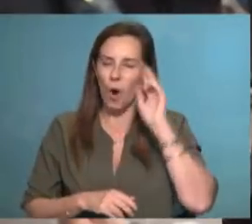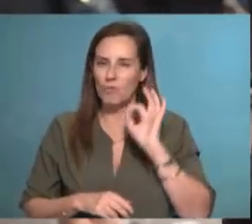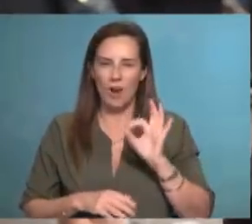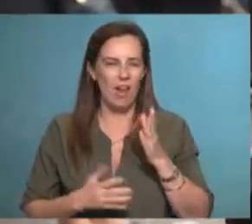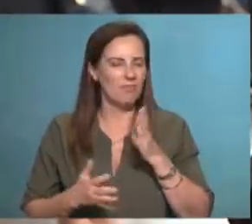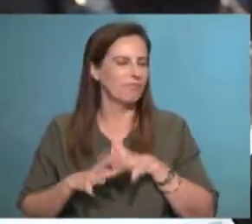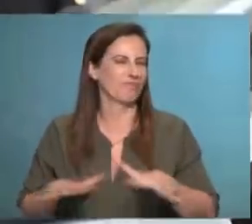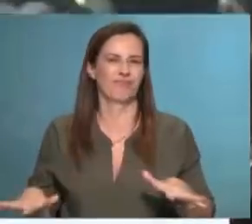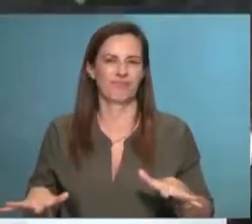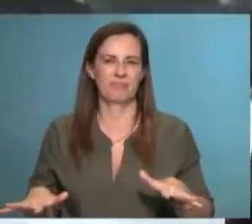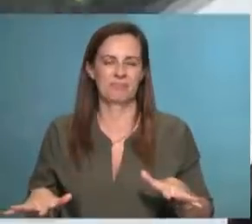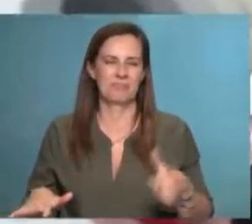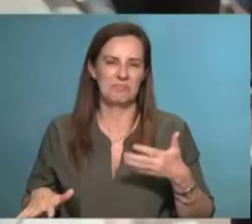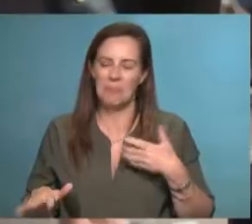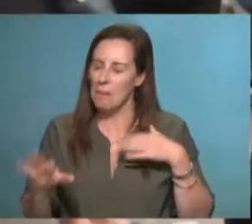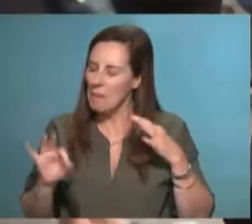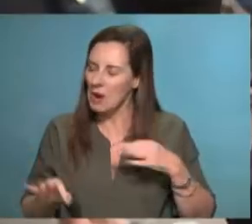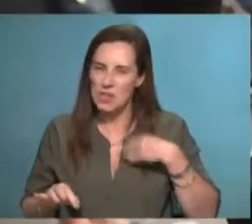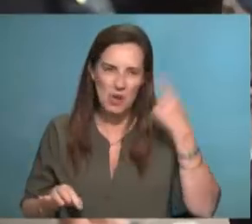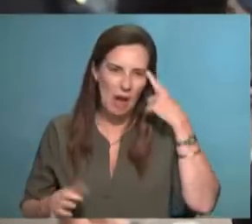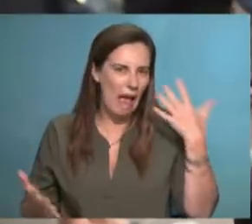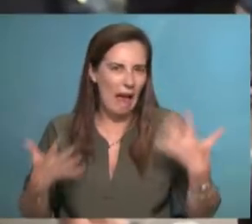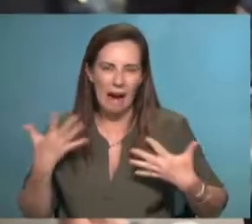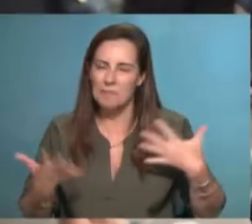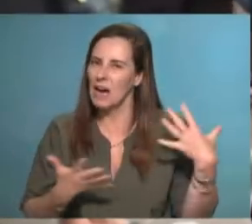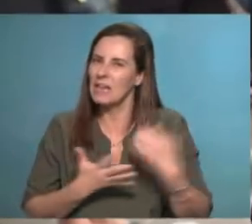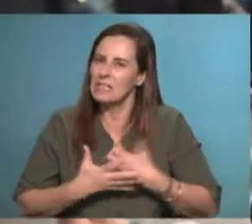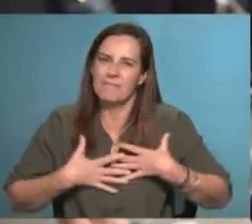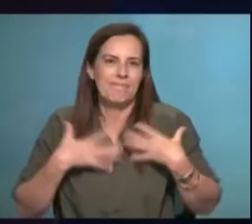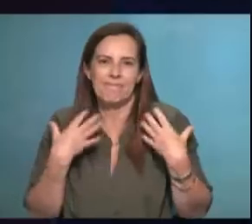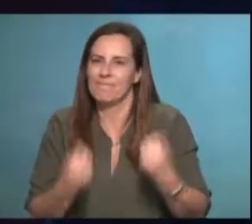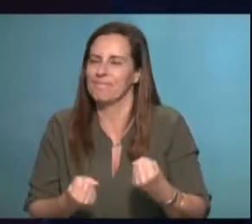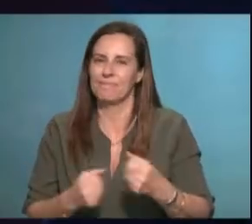שבורים, ממש, אני לא יודעת איך הם יצליחו להתאושש מזה.